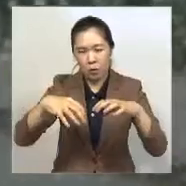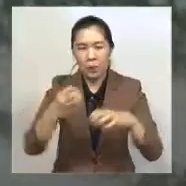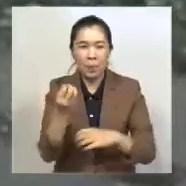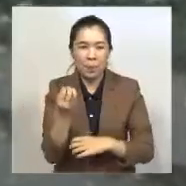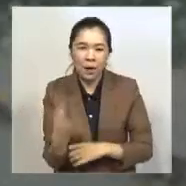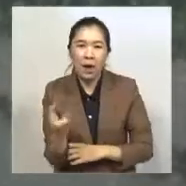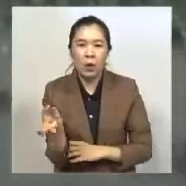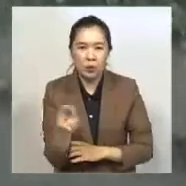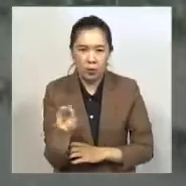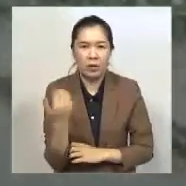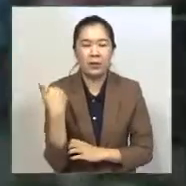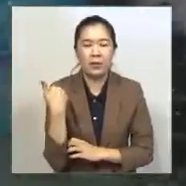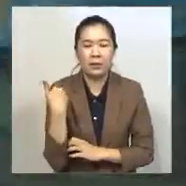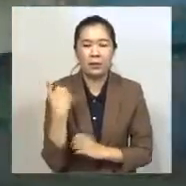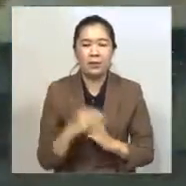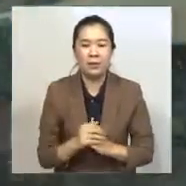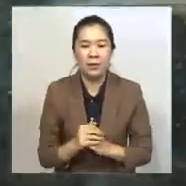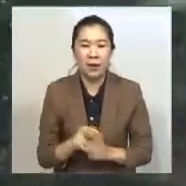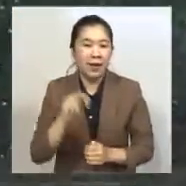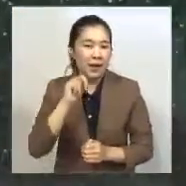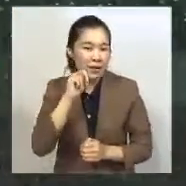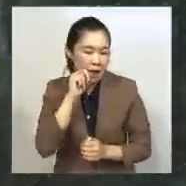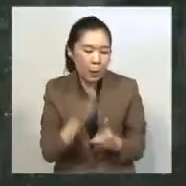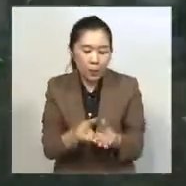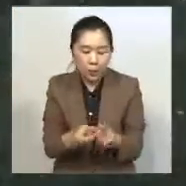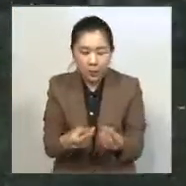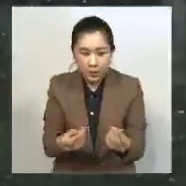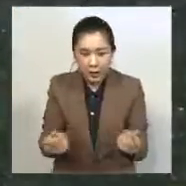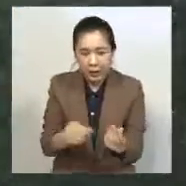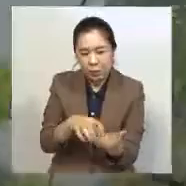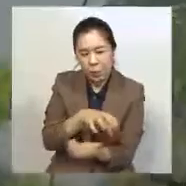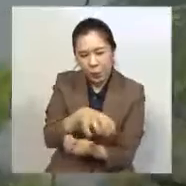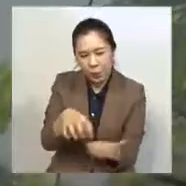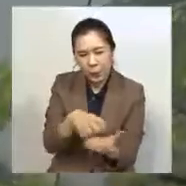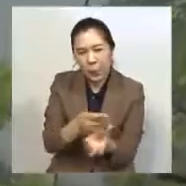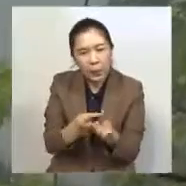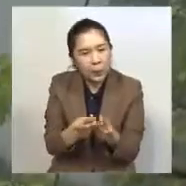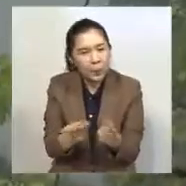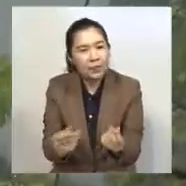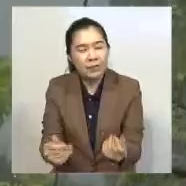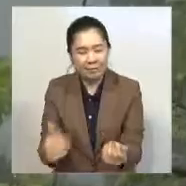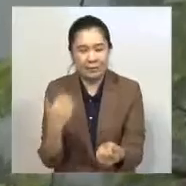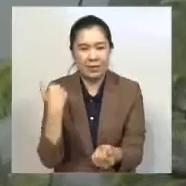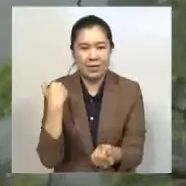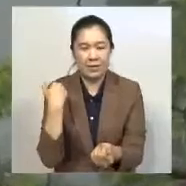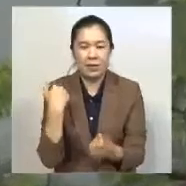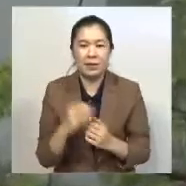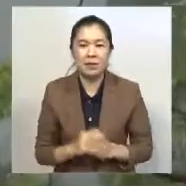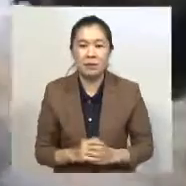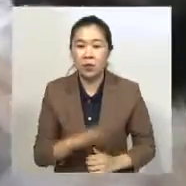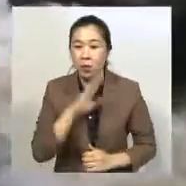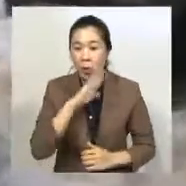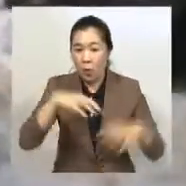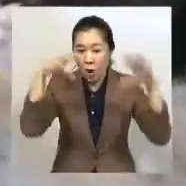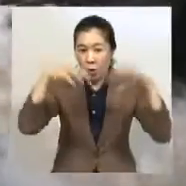างก็ทำให้น้ำในดินต่างๆเหล่านี้เนี่ยมันยังชุ่มอยู ่ เพราะนั้นไอ้ฝนโมดูลเนี่ยถ้าตกน้อ